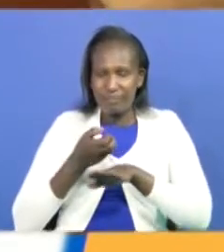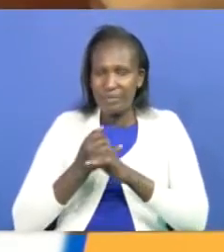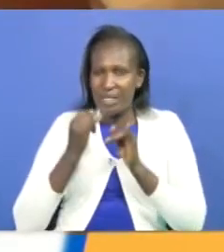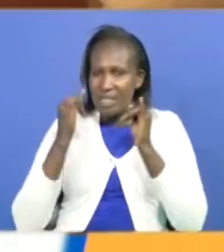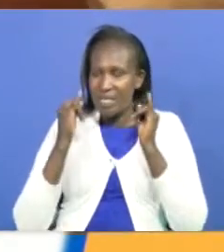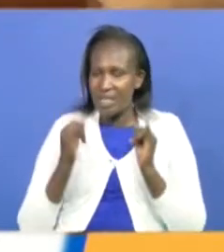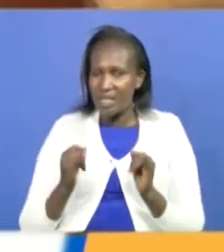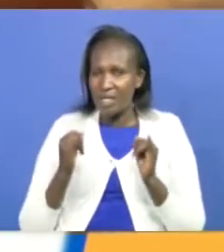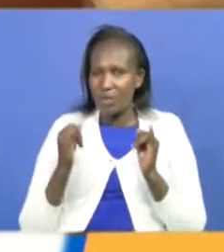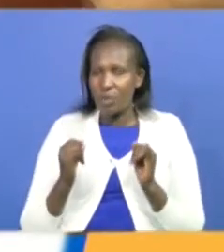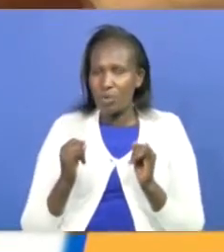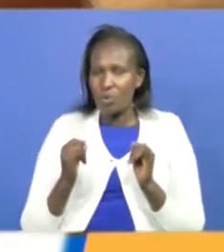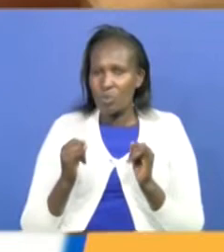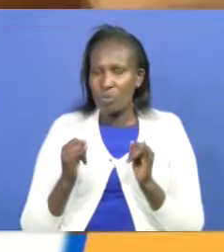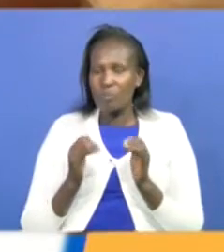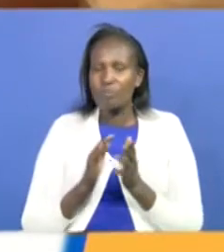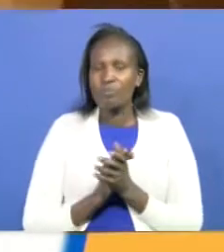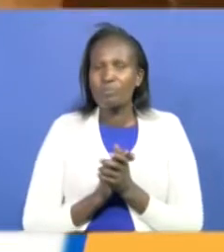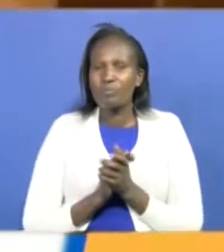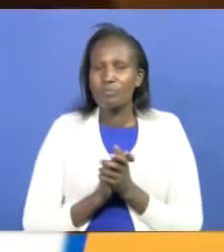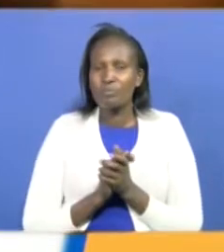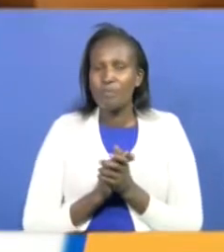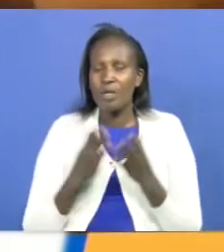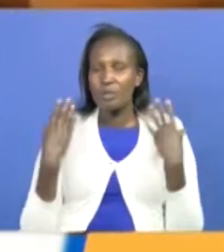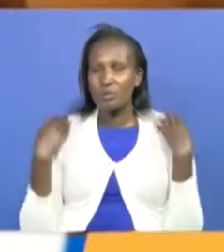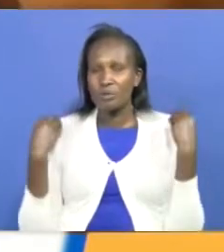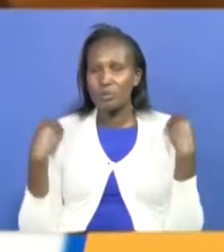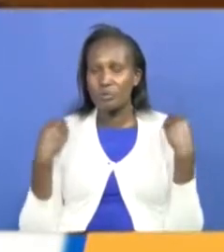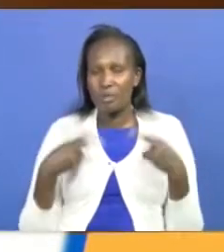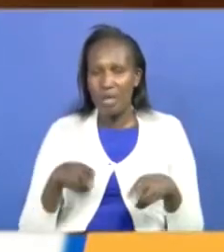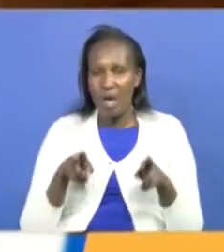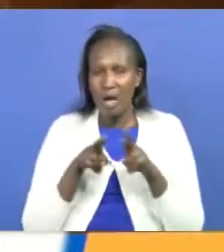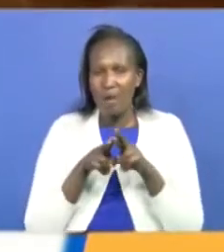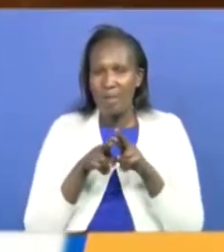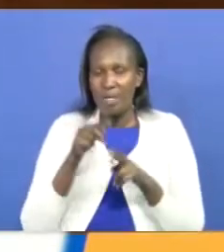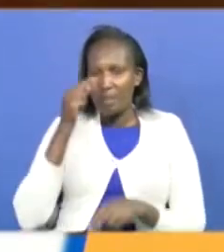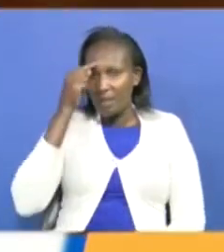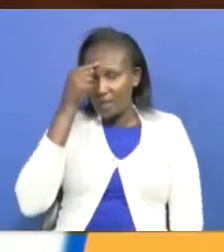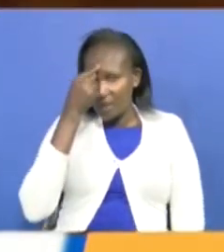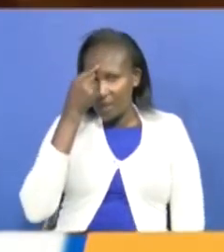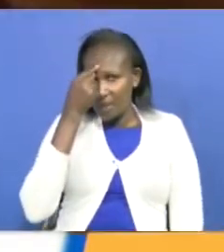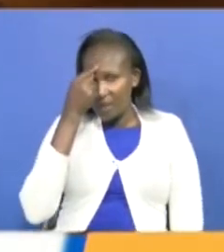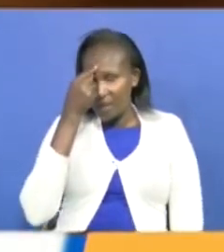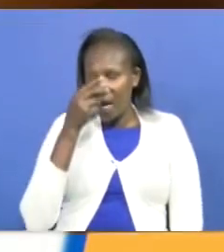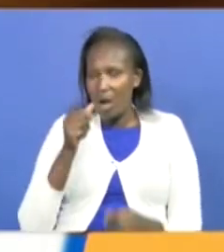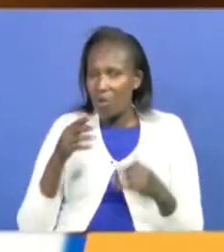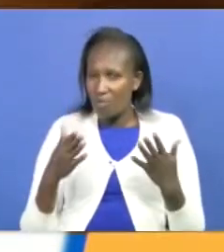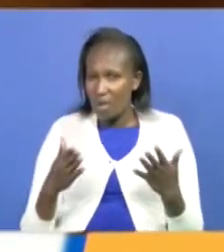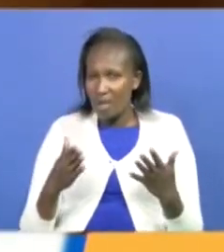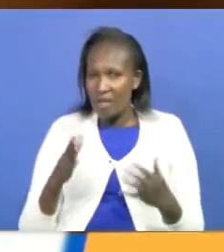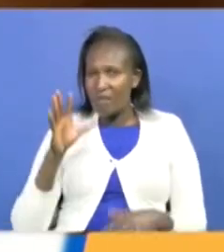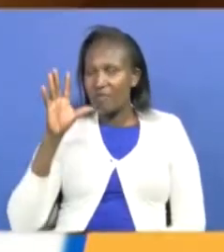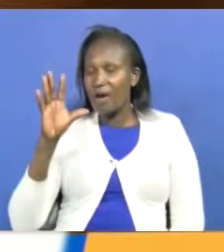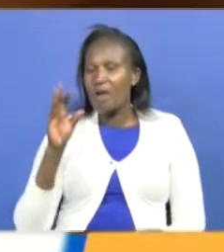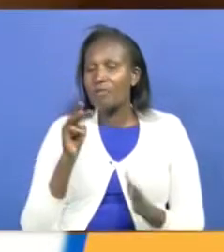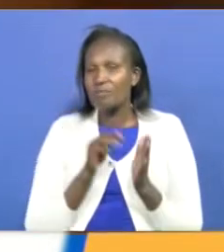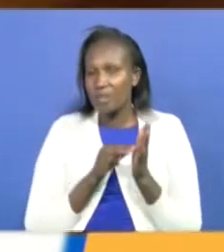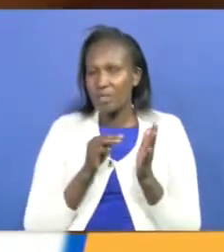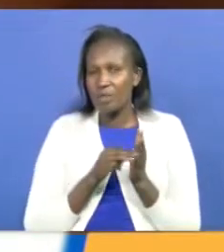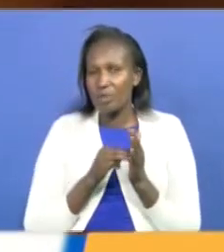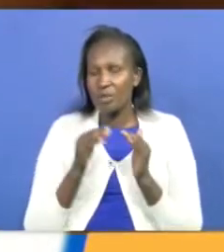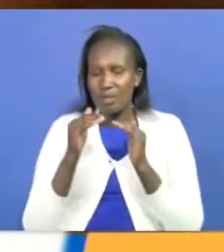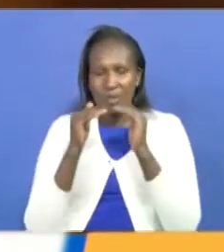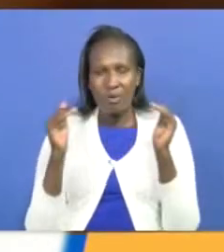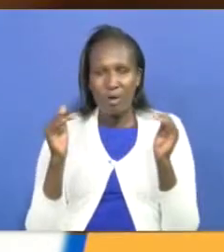maarufu bone marrow transplant. Zoezi hili litafanyika nchini India na litagharimu shilingi milioni 5. Ni kiwango